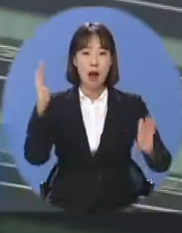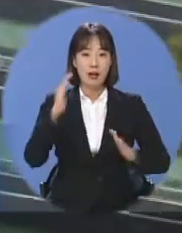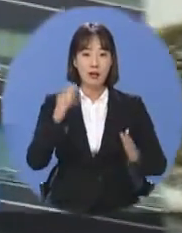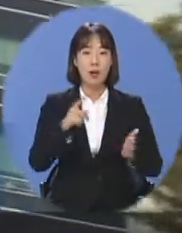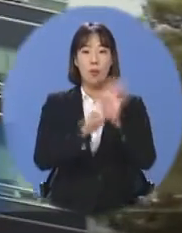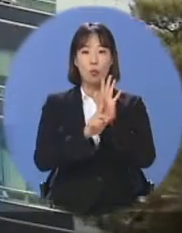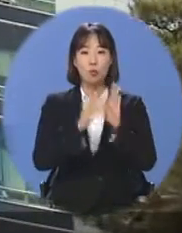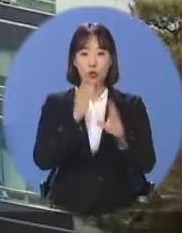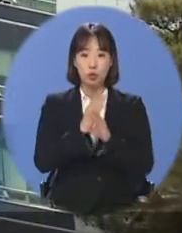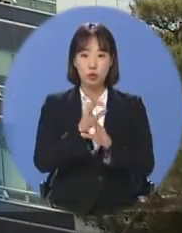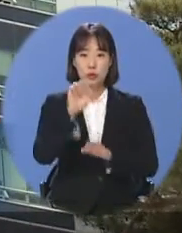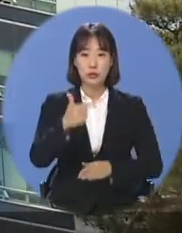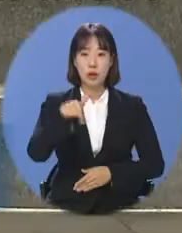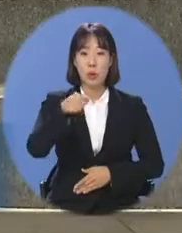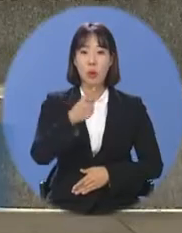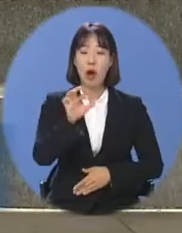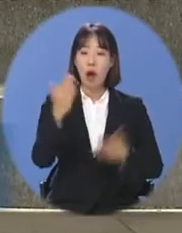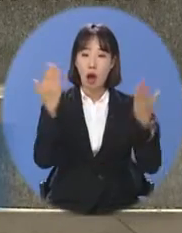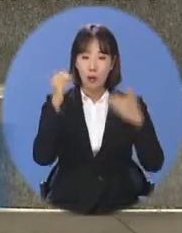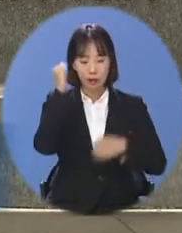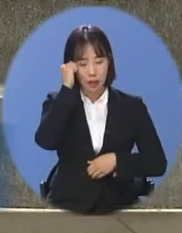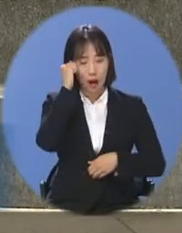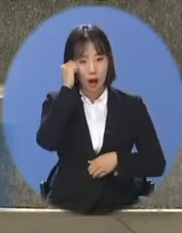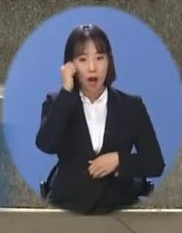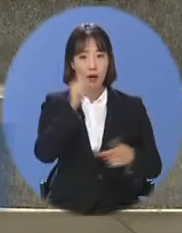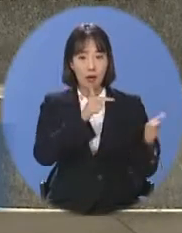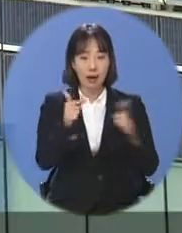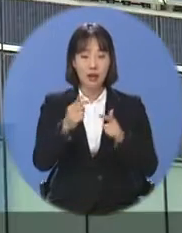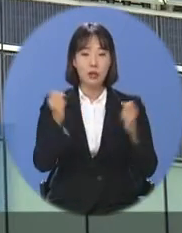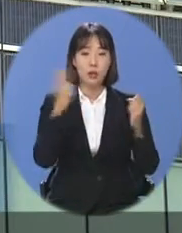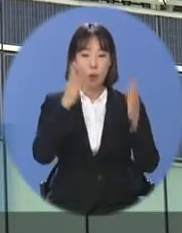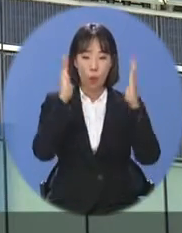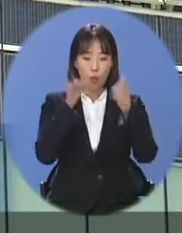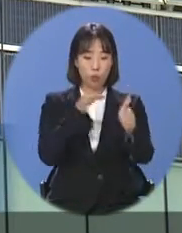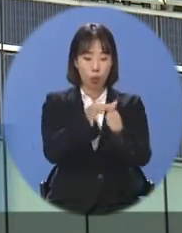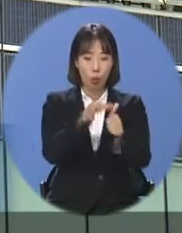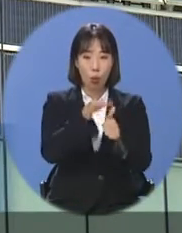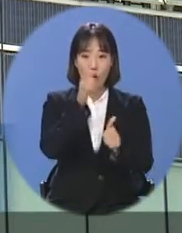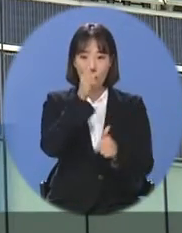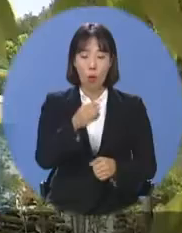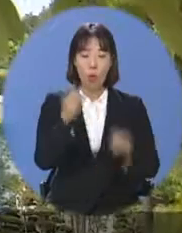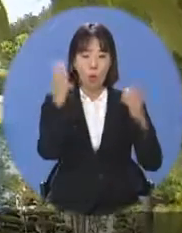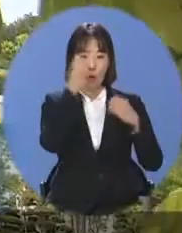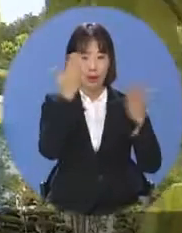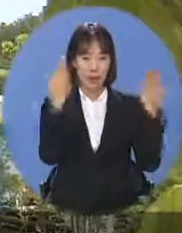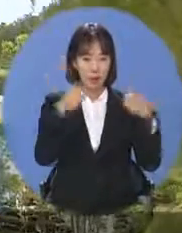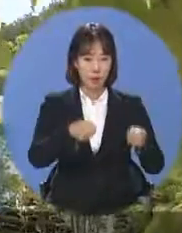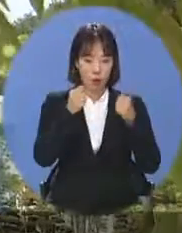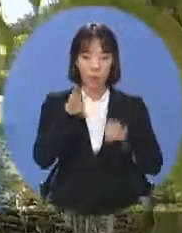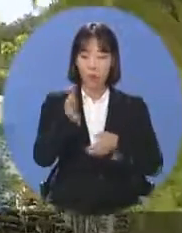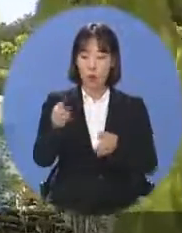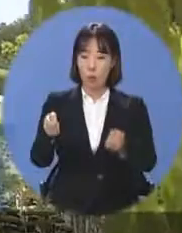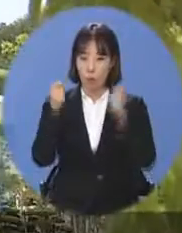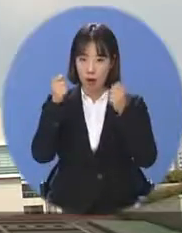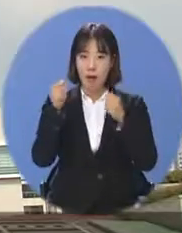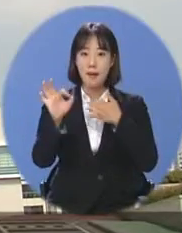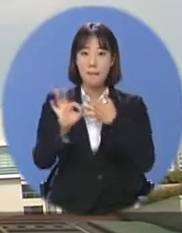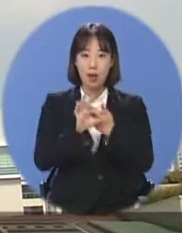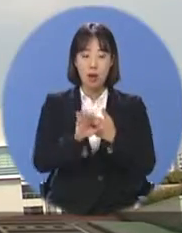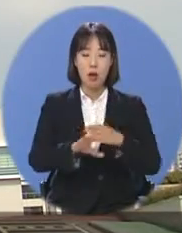은광학교 학생들에게는 기숙사 등 생활시설은 물론 각종 장학금 등이 지급되며 고등학교와 전공과 졸업자는 국가인정